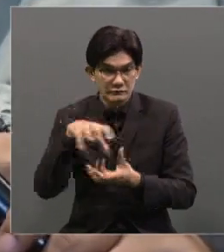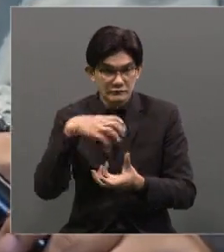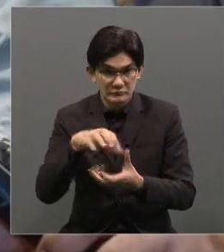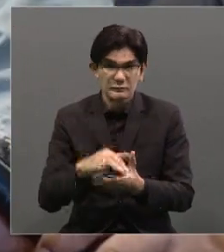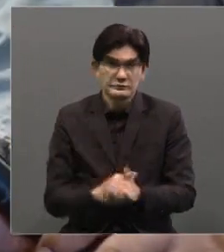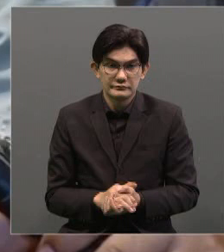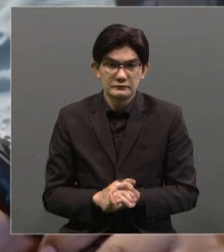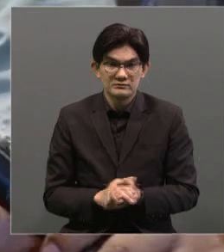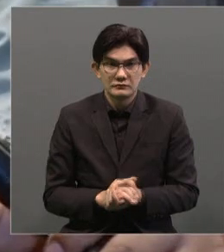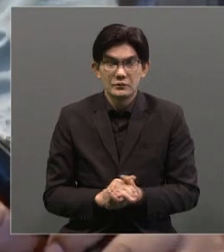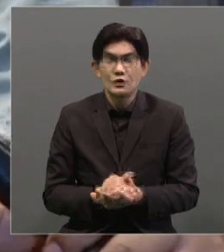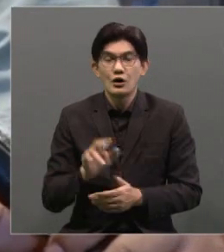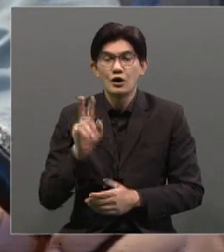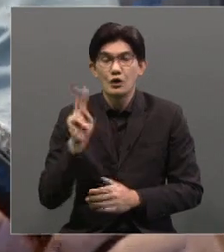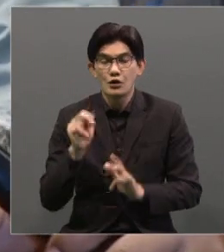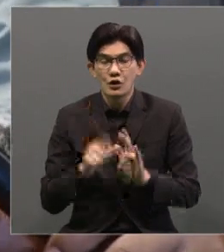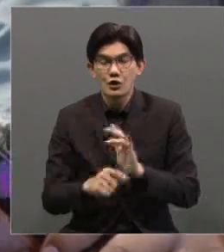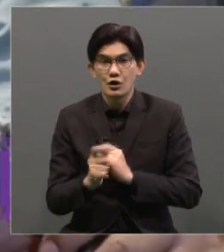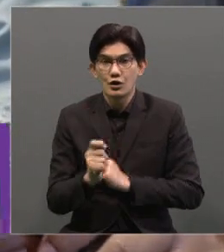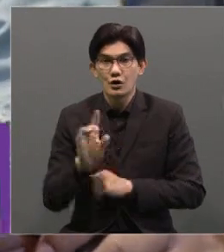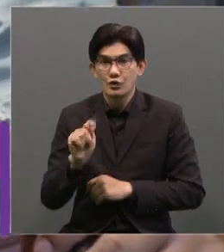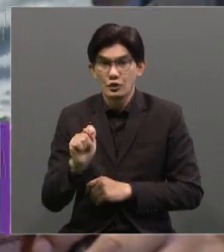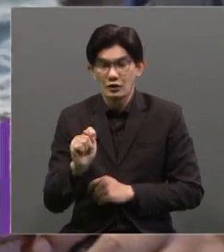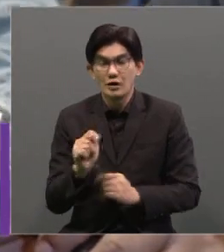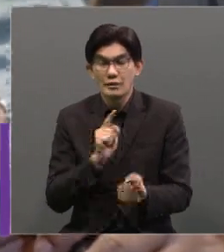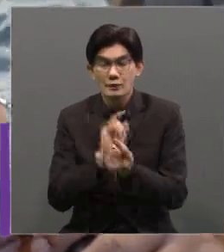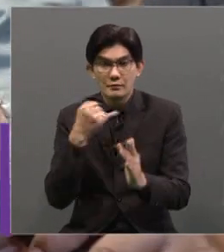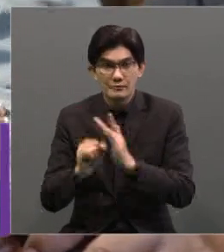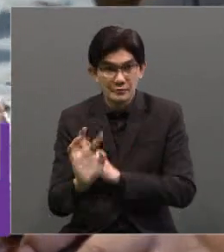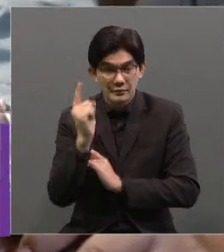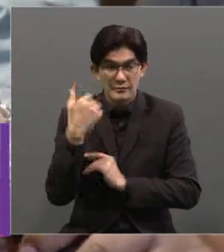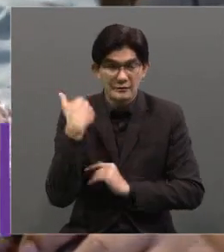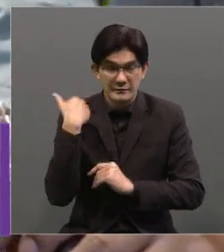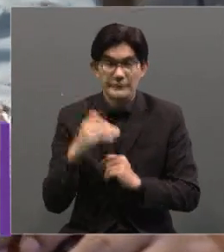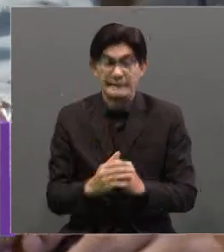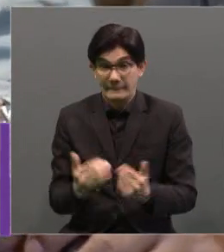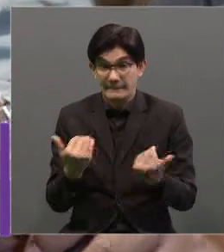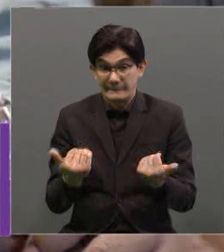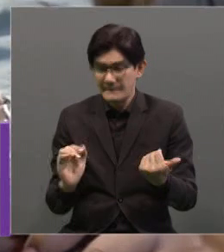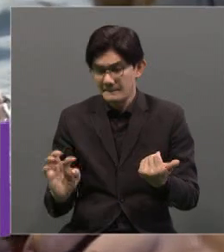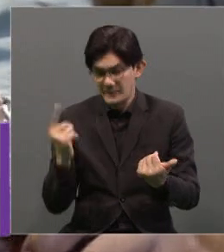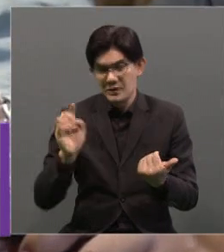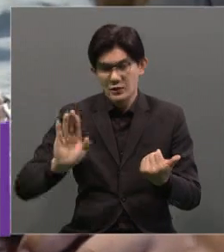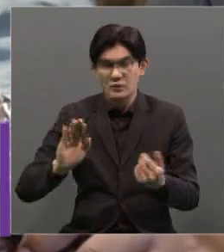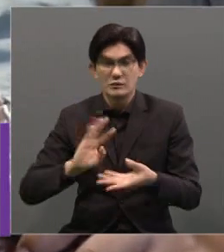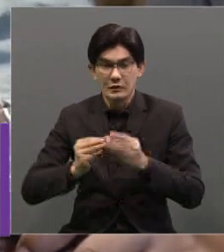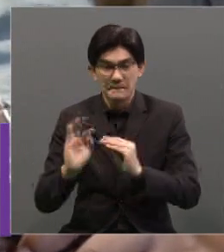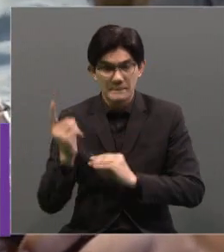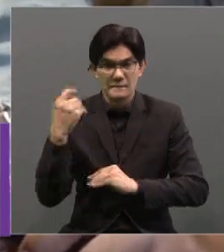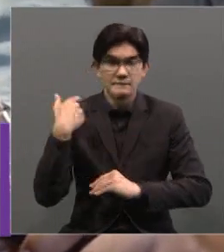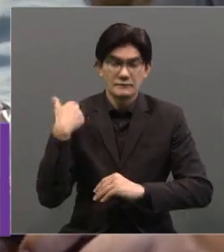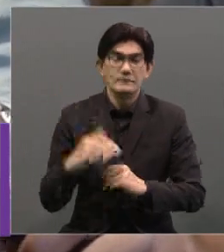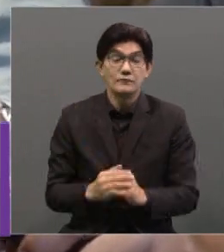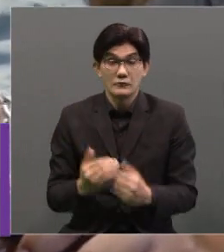คดีน็อตที่พบความผิดใหม่นะก็เป็นเป็นเรื่องที่เอ่อที่ที่เป็นคดีใหม่ออกเลขคดีใหม่ขึ้นมานะฮะ